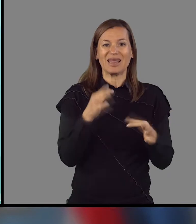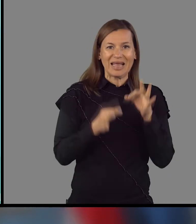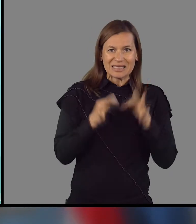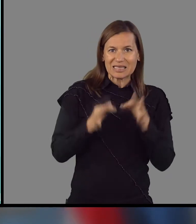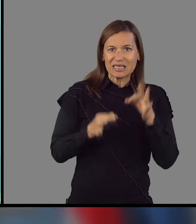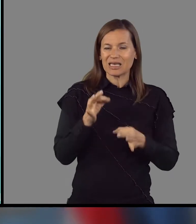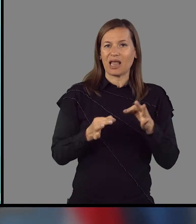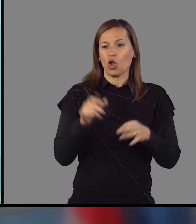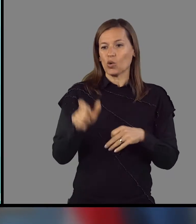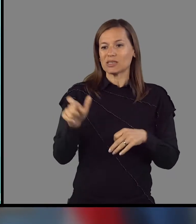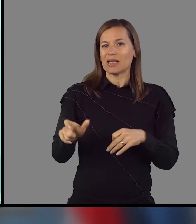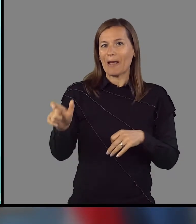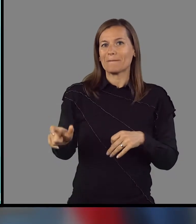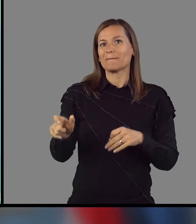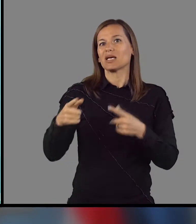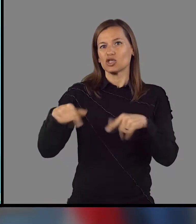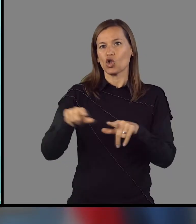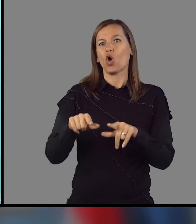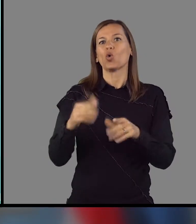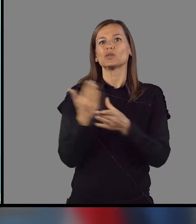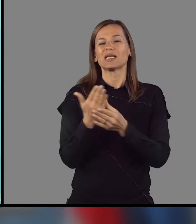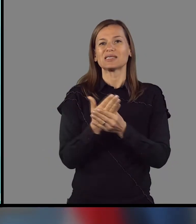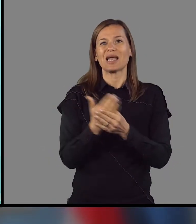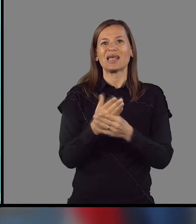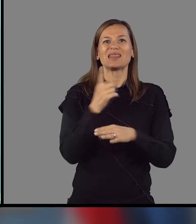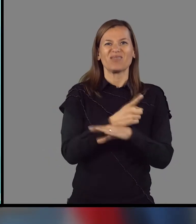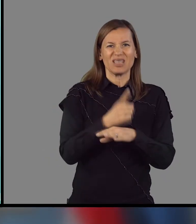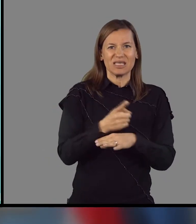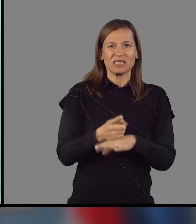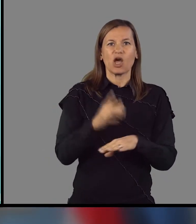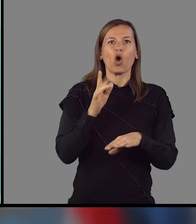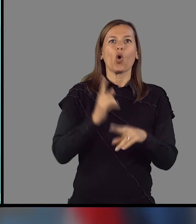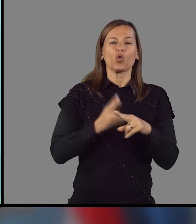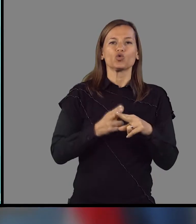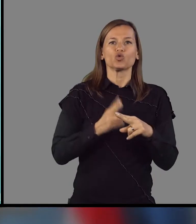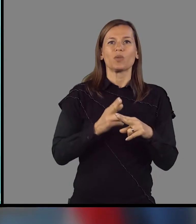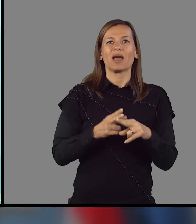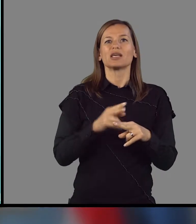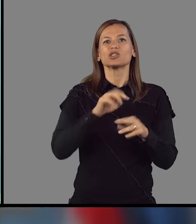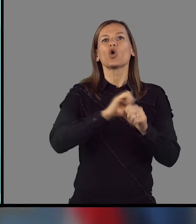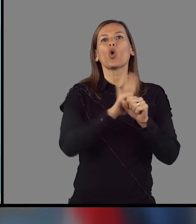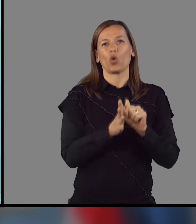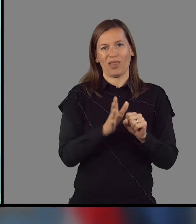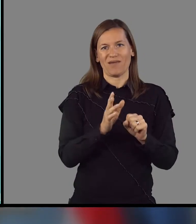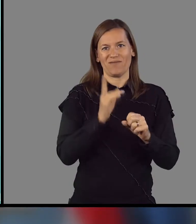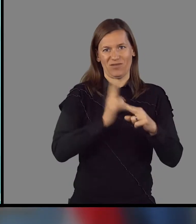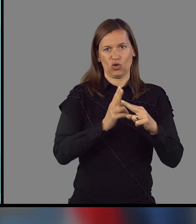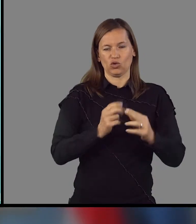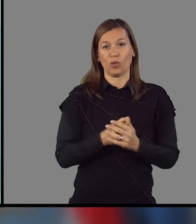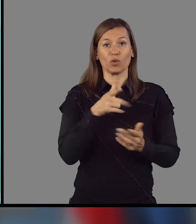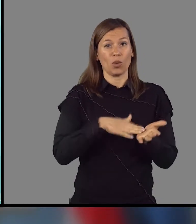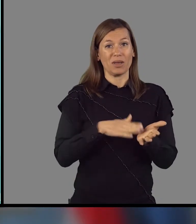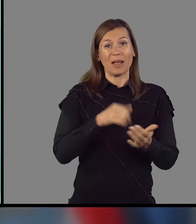183 testiranj oseb, ki so ustrezale definicije okužbe z koronavirusom.